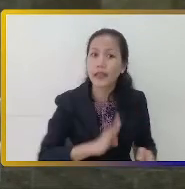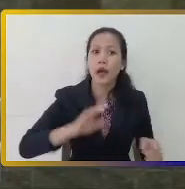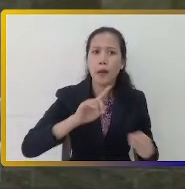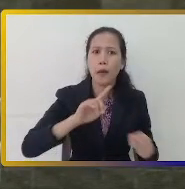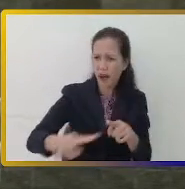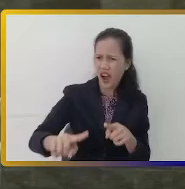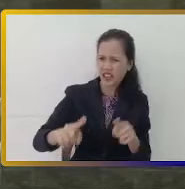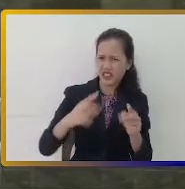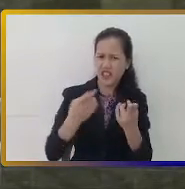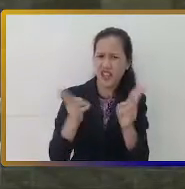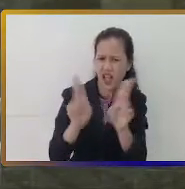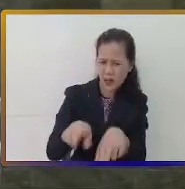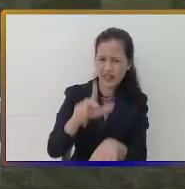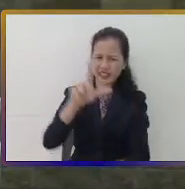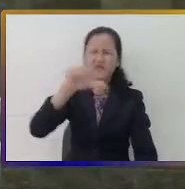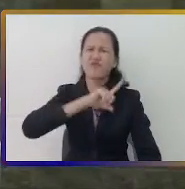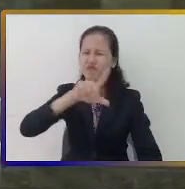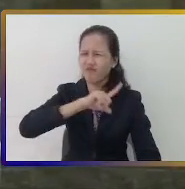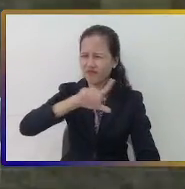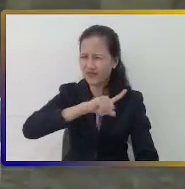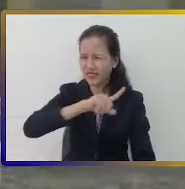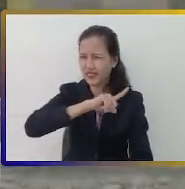natin.